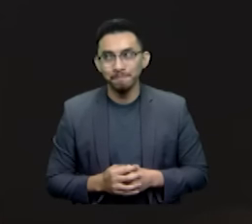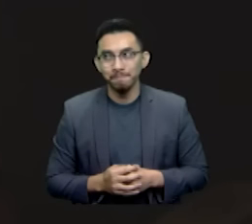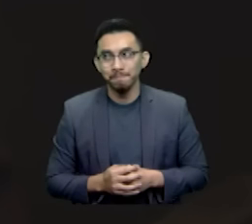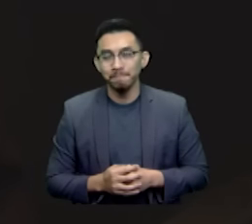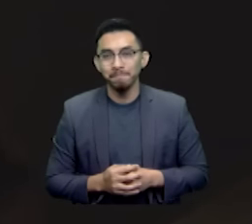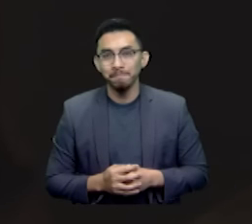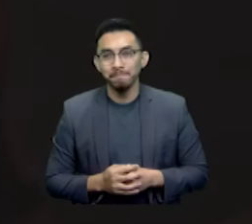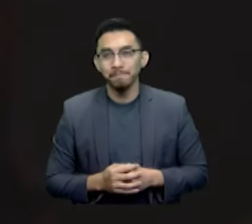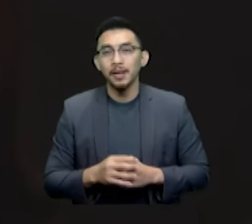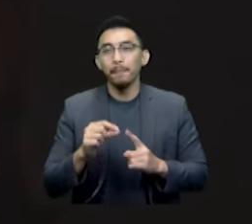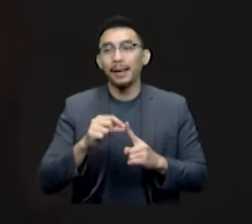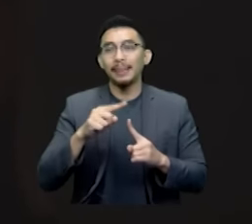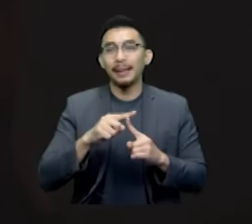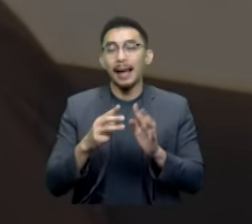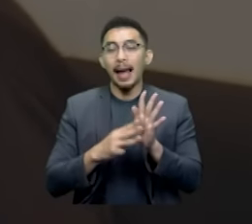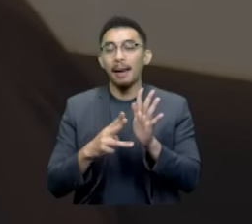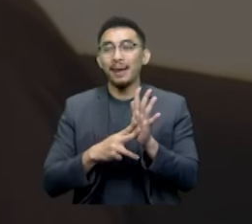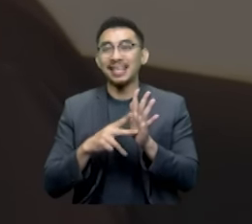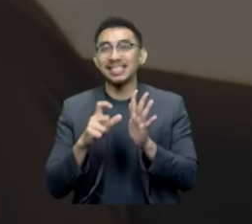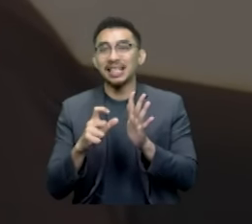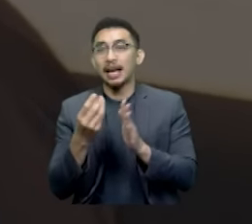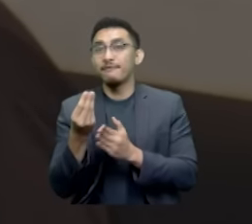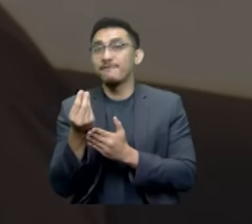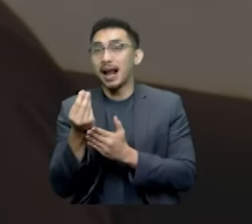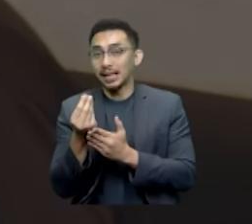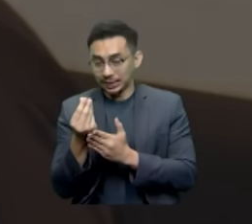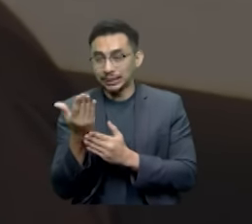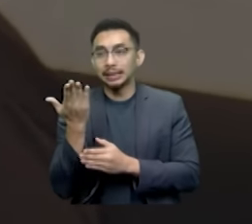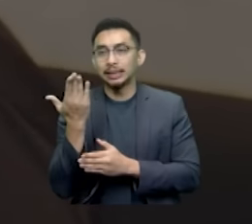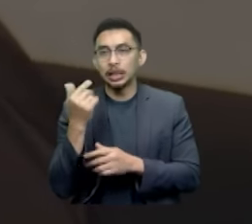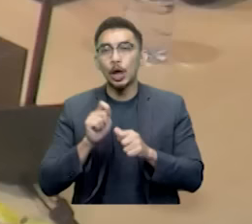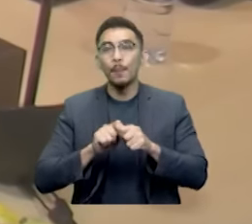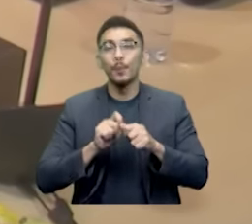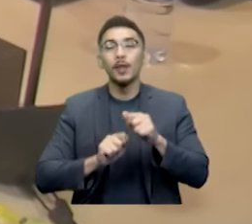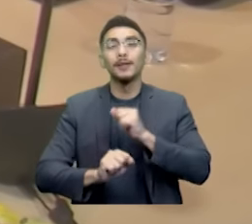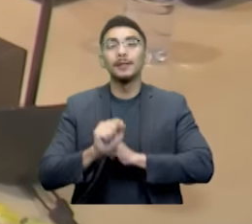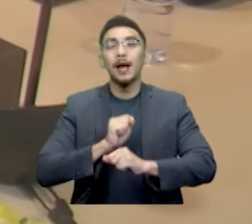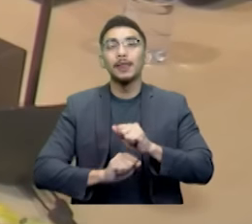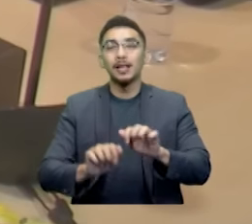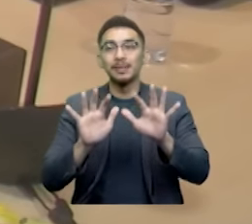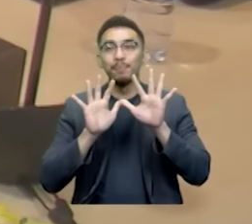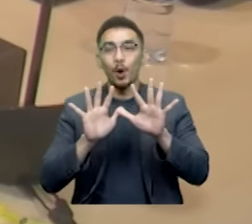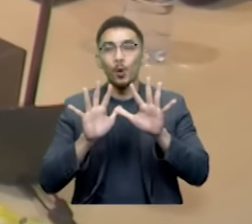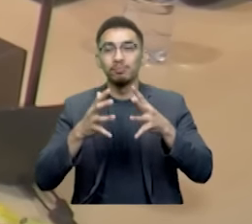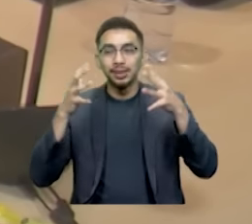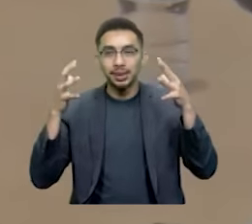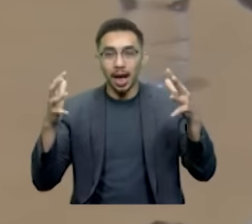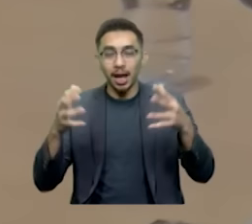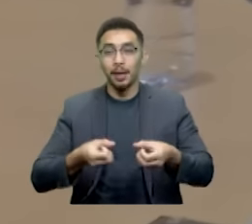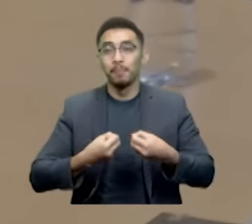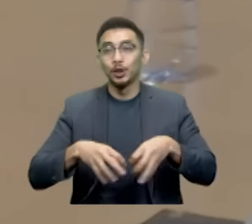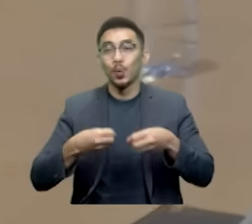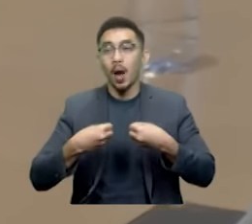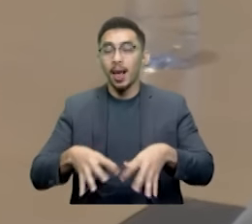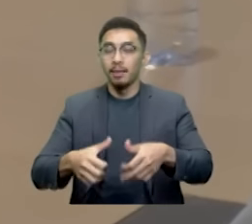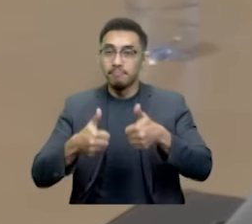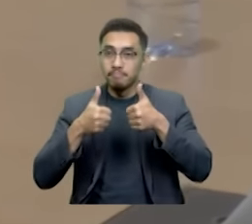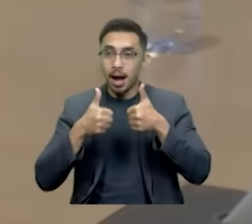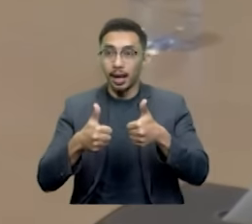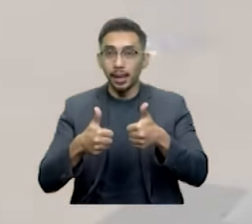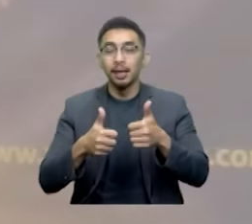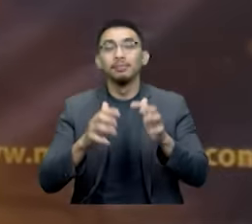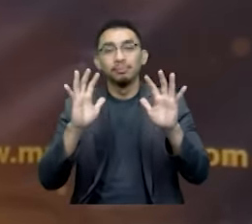PT MNC Finance kembali menggelar acara Top Elite Sales Agent Award dalam rangka mengapresiasi pencapaian agent di tahun